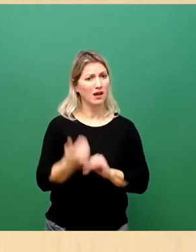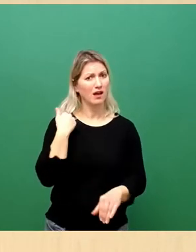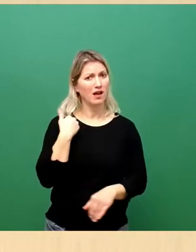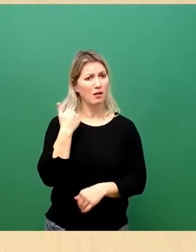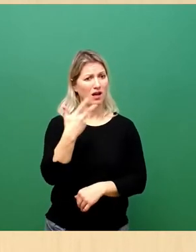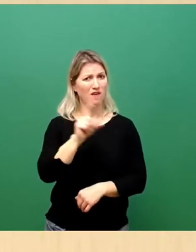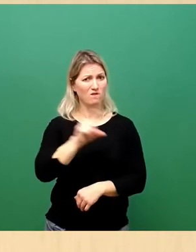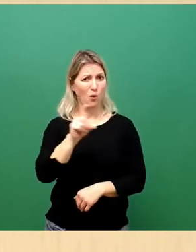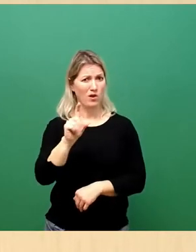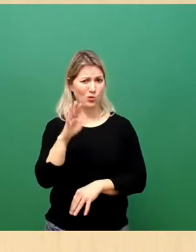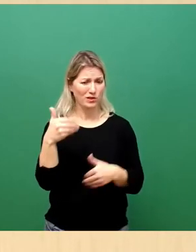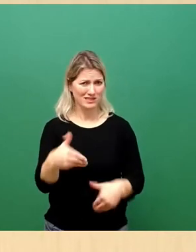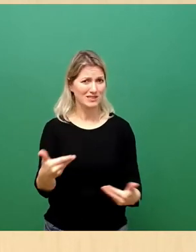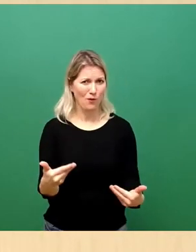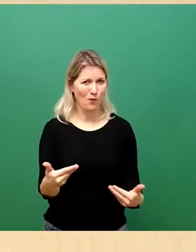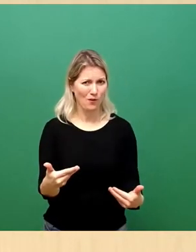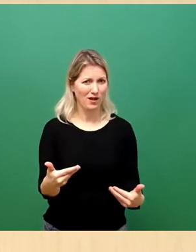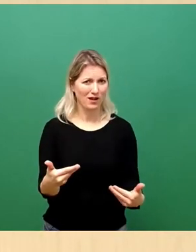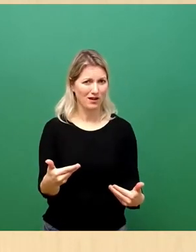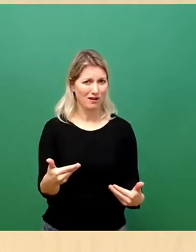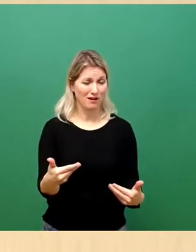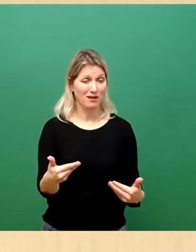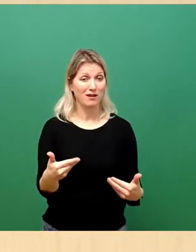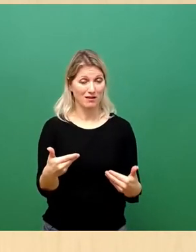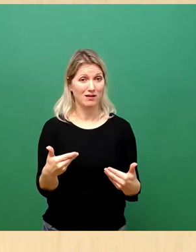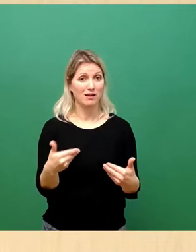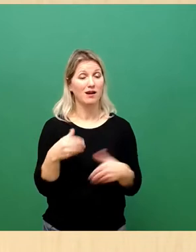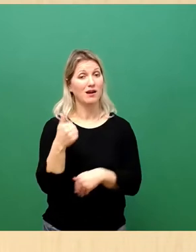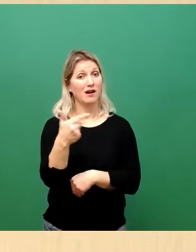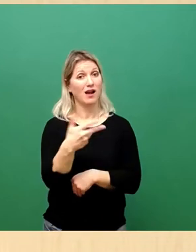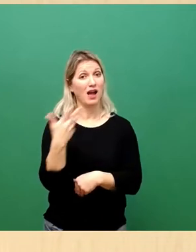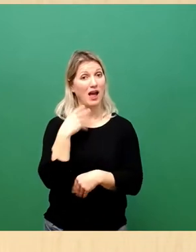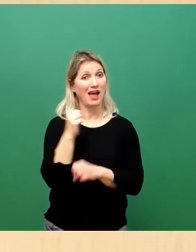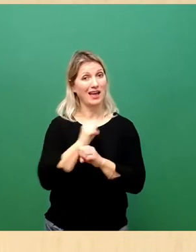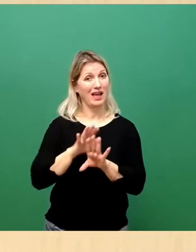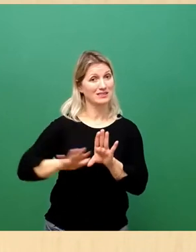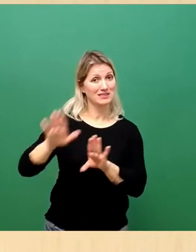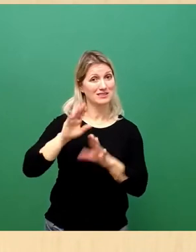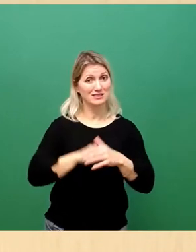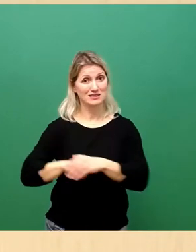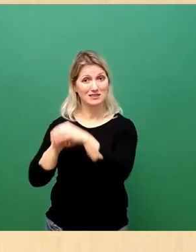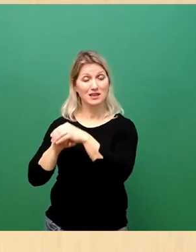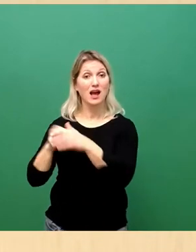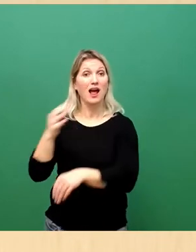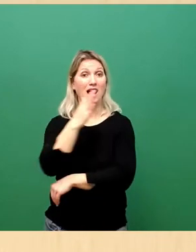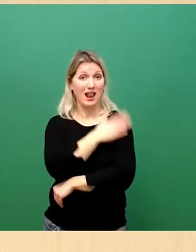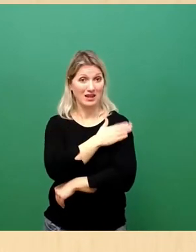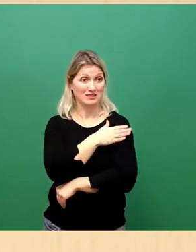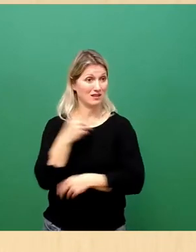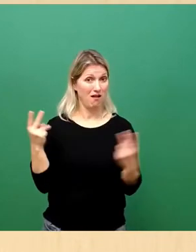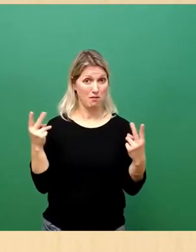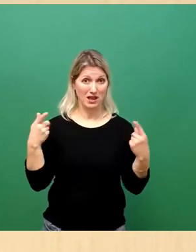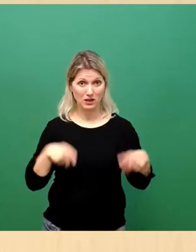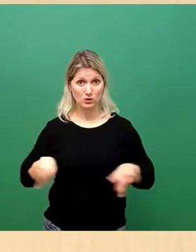Und damit sind nicht nur die Unterstützer vom rechten Rand, sondern eben auch die Unterstützer vom linken Rand gemeint, wohingegen man